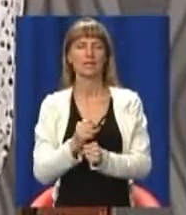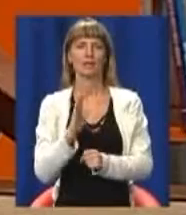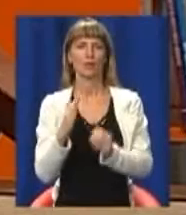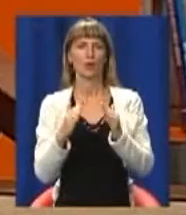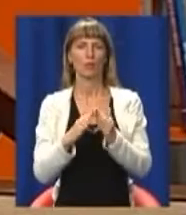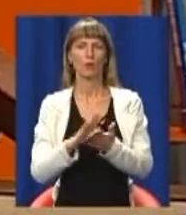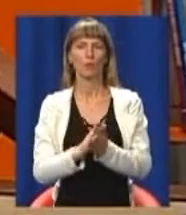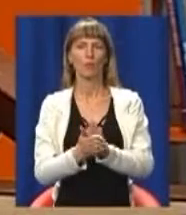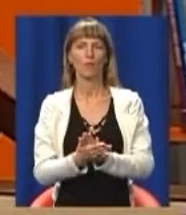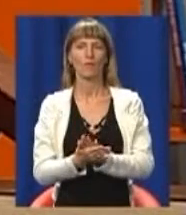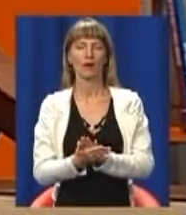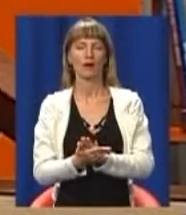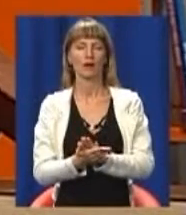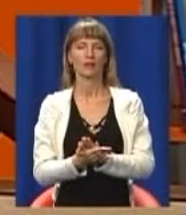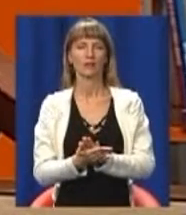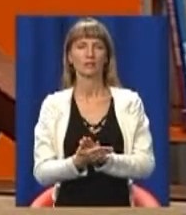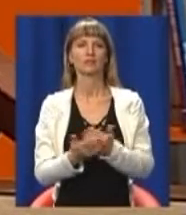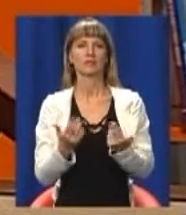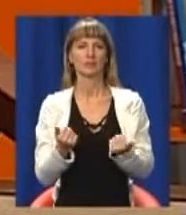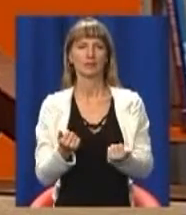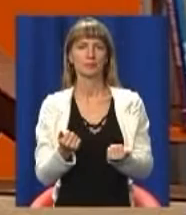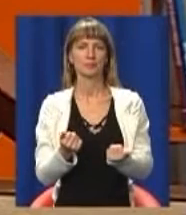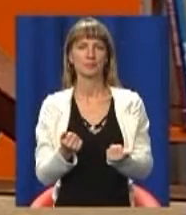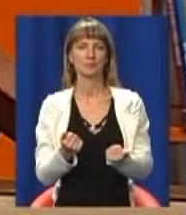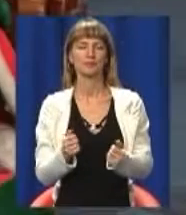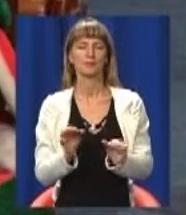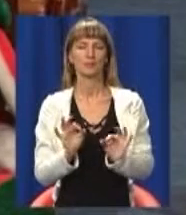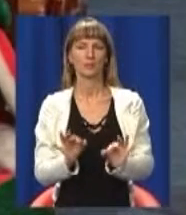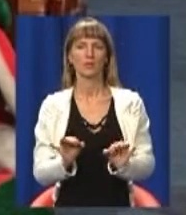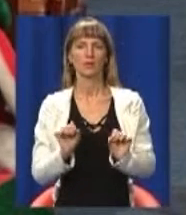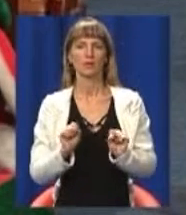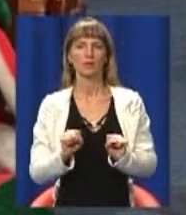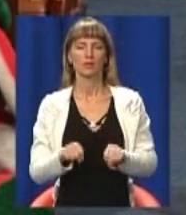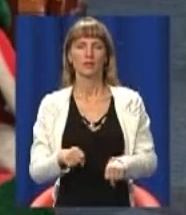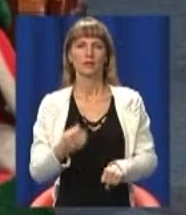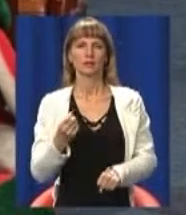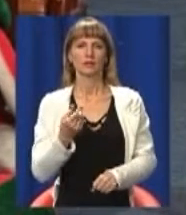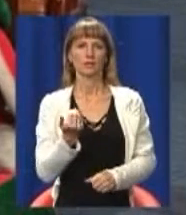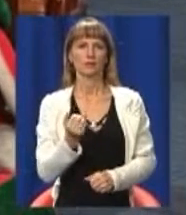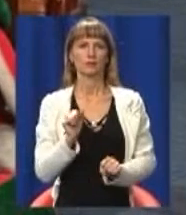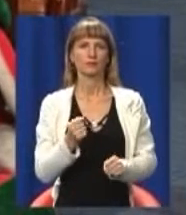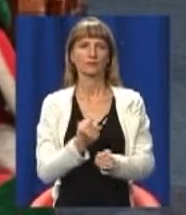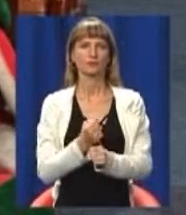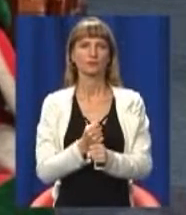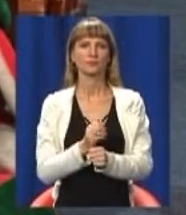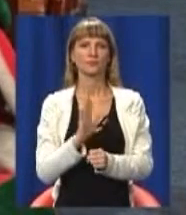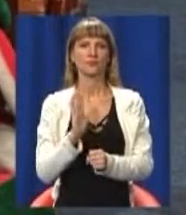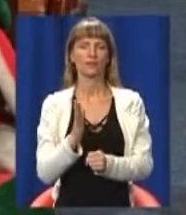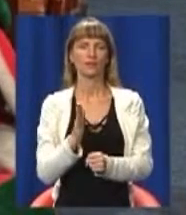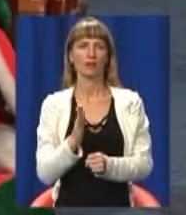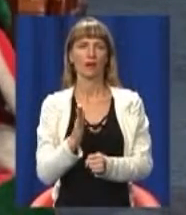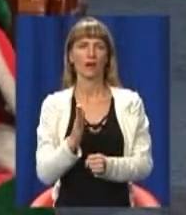домашніх умовах? Так. Так, правильно, можна. А ще її можна зробити в лабораторних